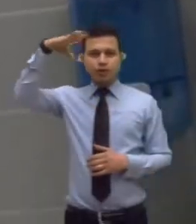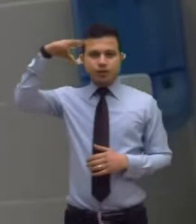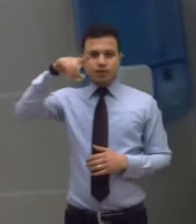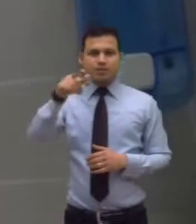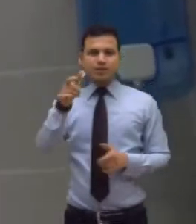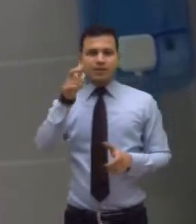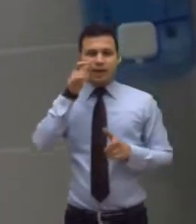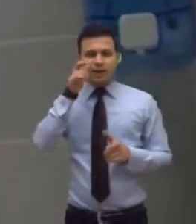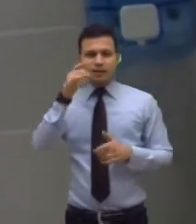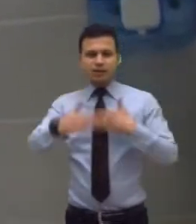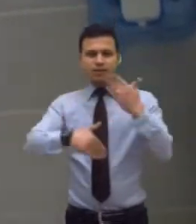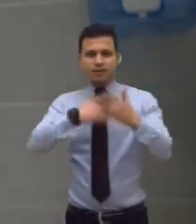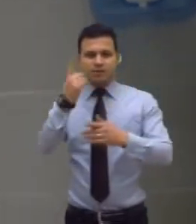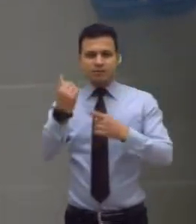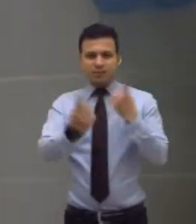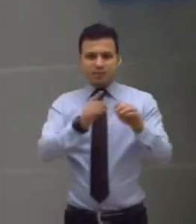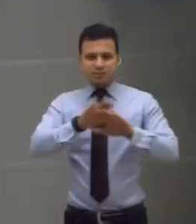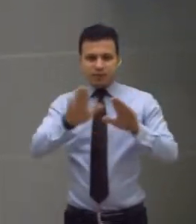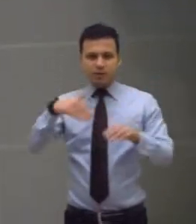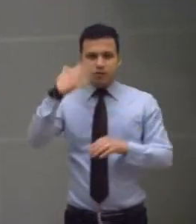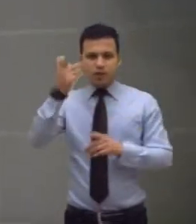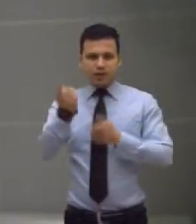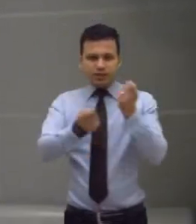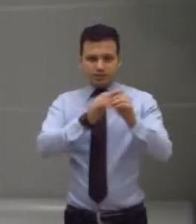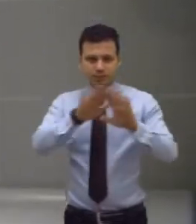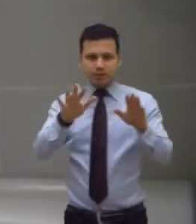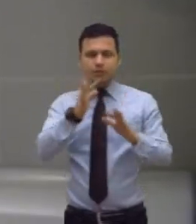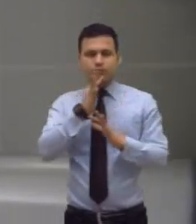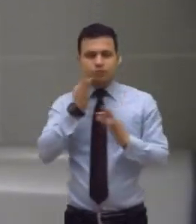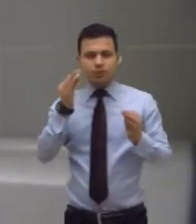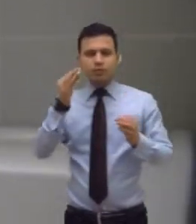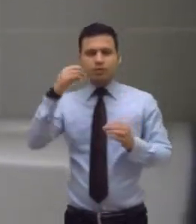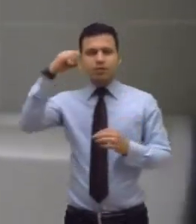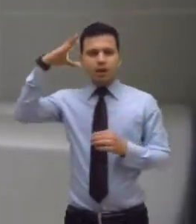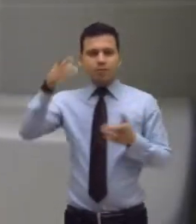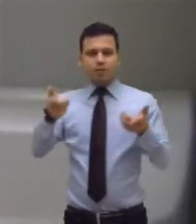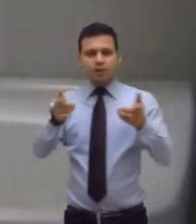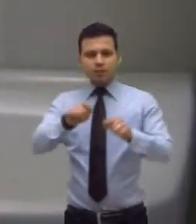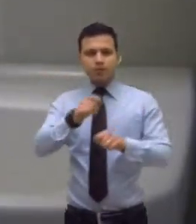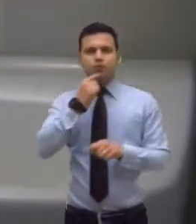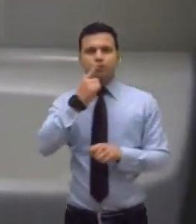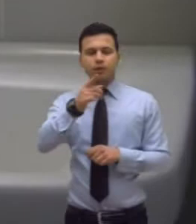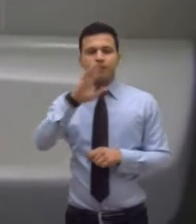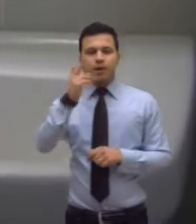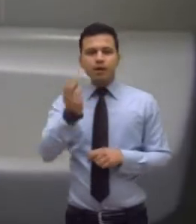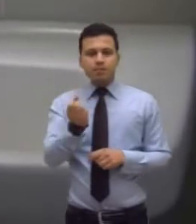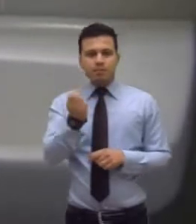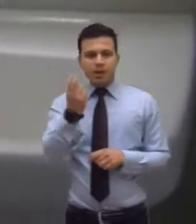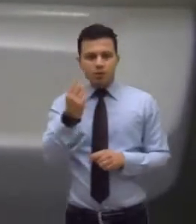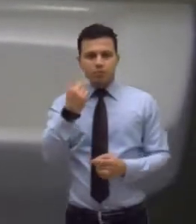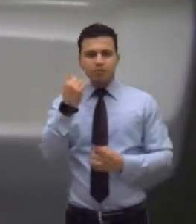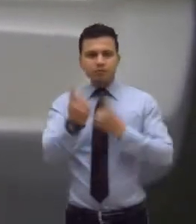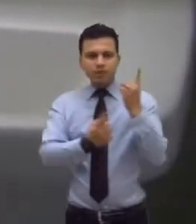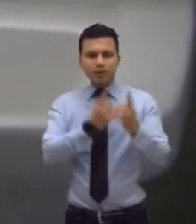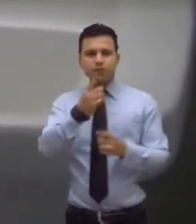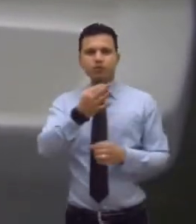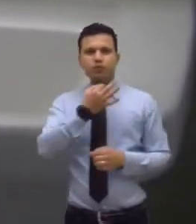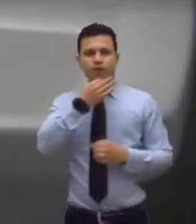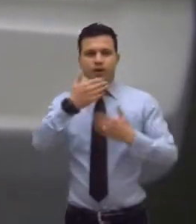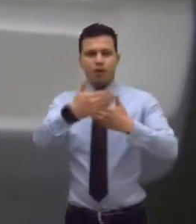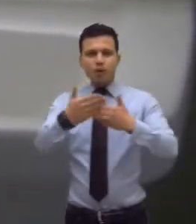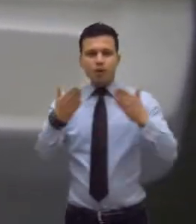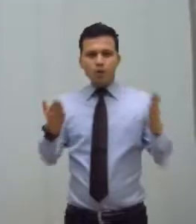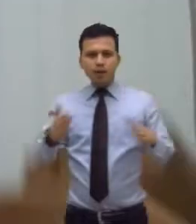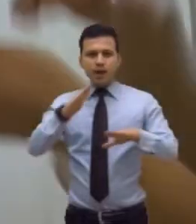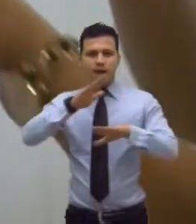kullanım sonrası kapalı olmasına ve ortamı temiz bırakmaya özen gösteriniz. Kaldığınız süre boyunca ortaya çıkabilecek enfeksiyonların önlenmesi için